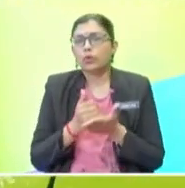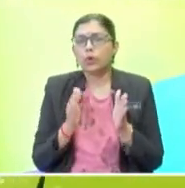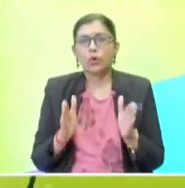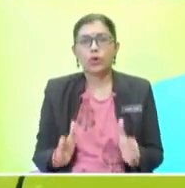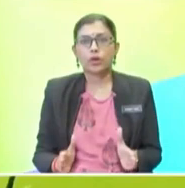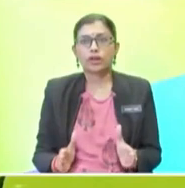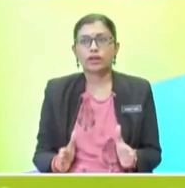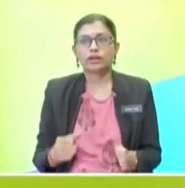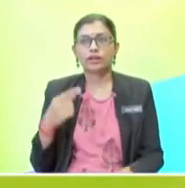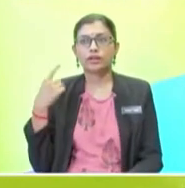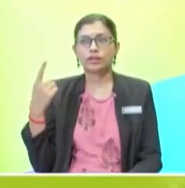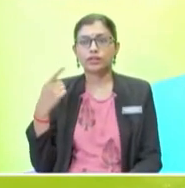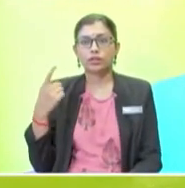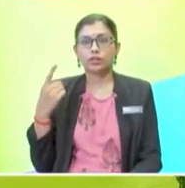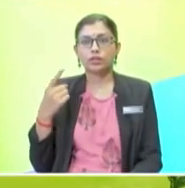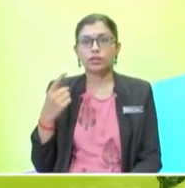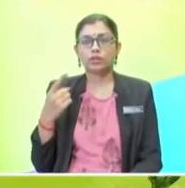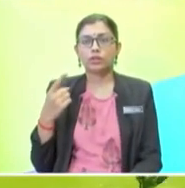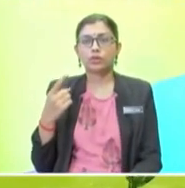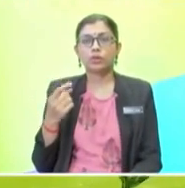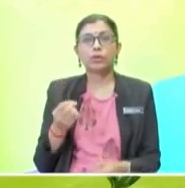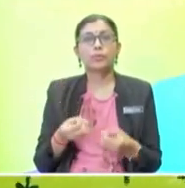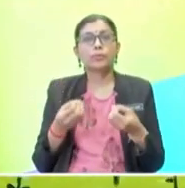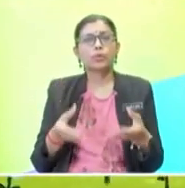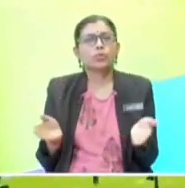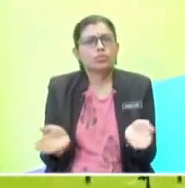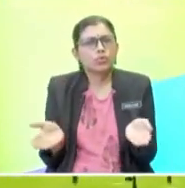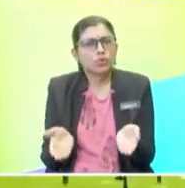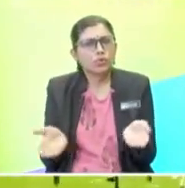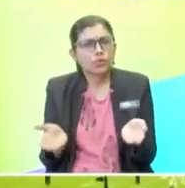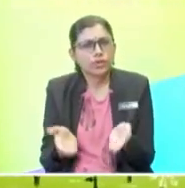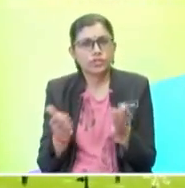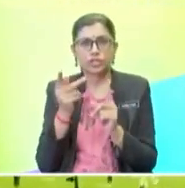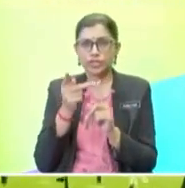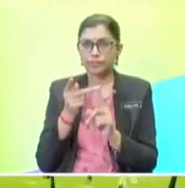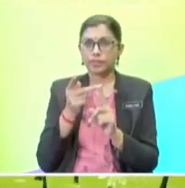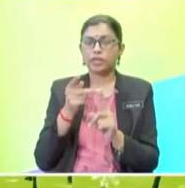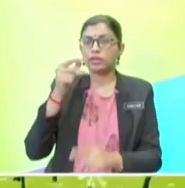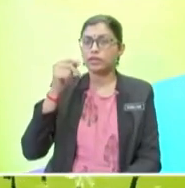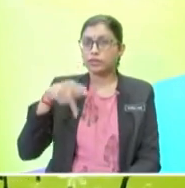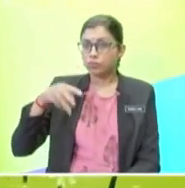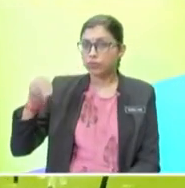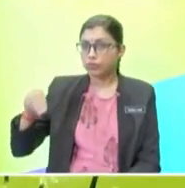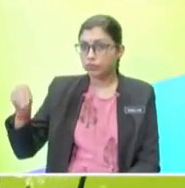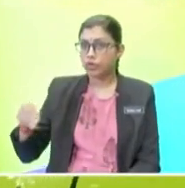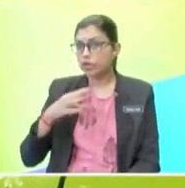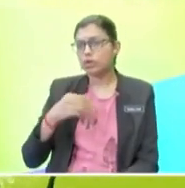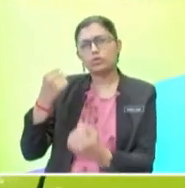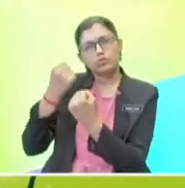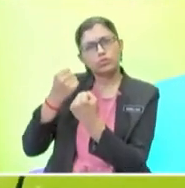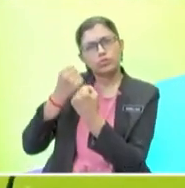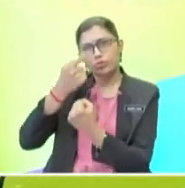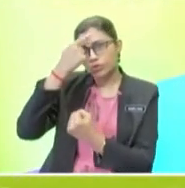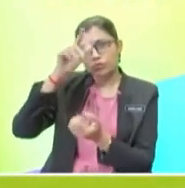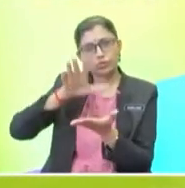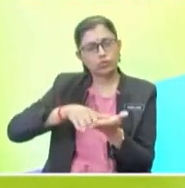selalu memberi motivasi kepada saya dan menyokong saya dalam pelajaran saya. Saya